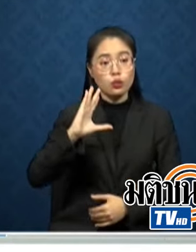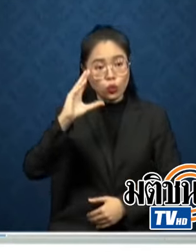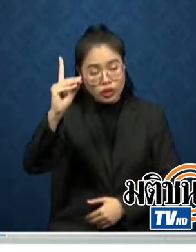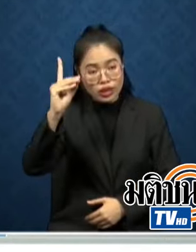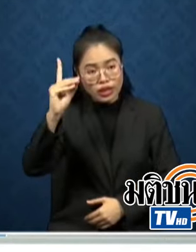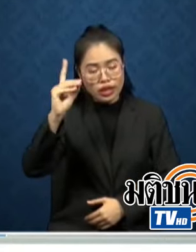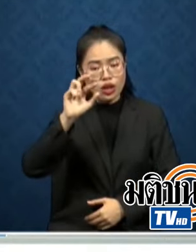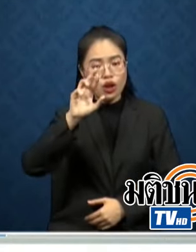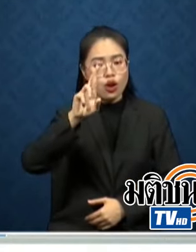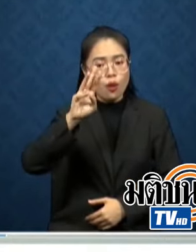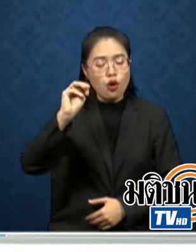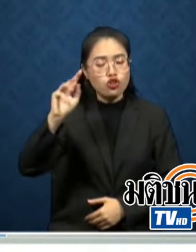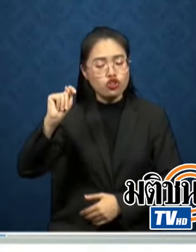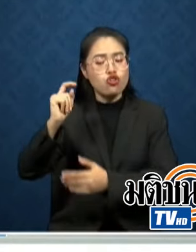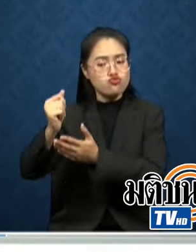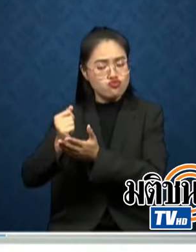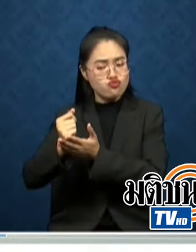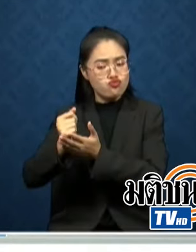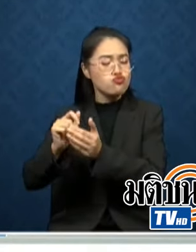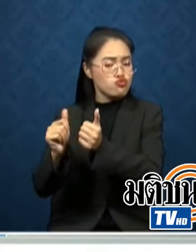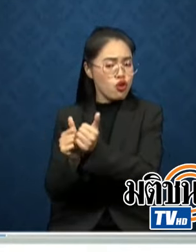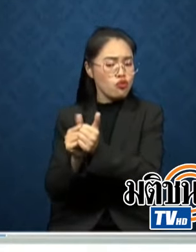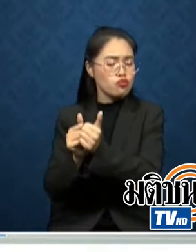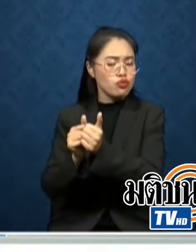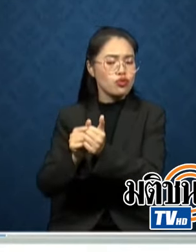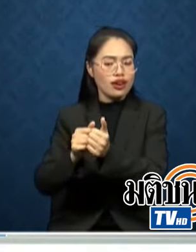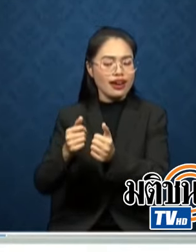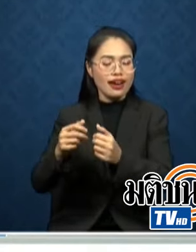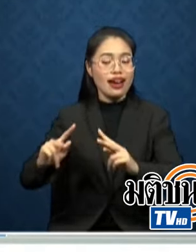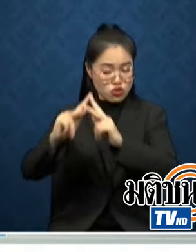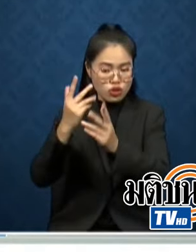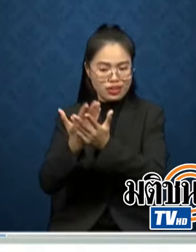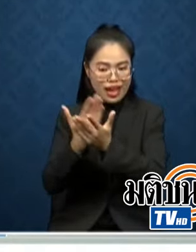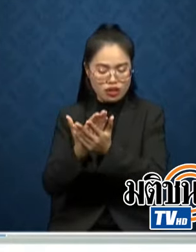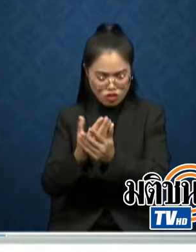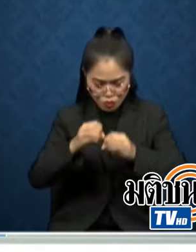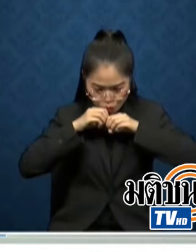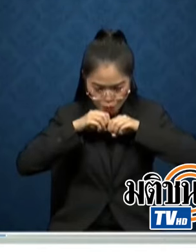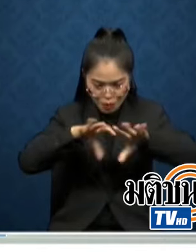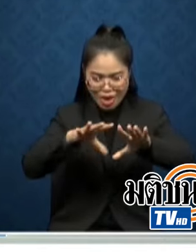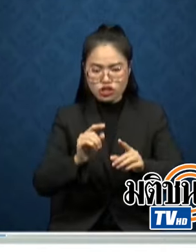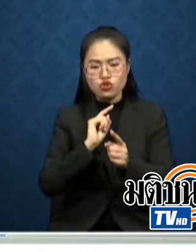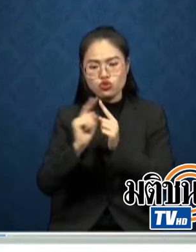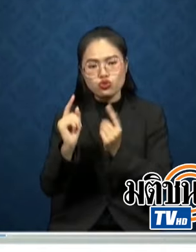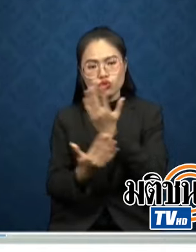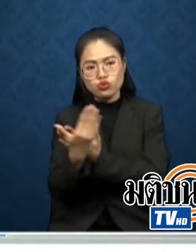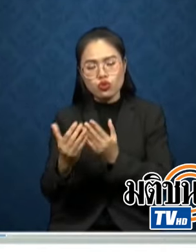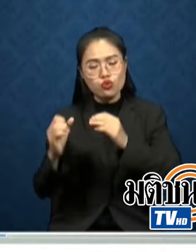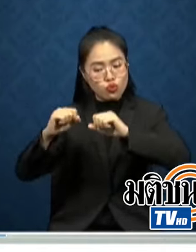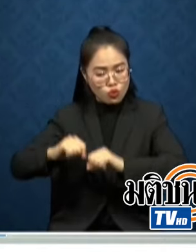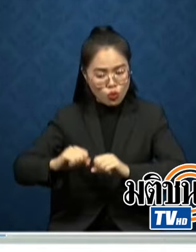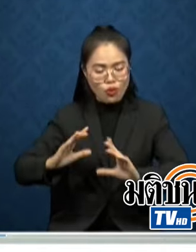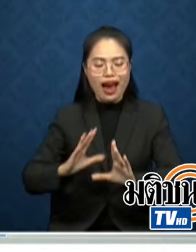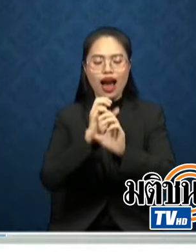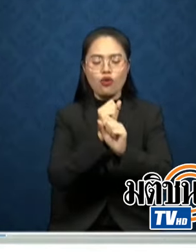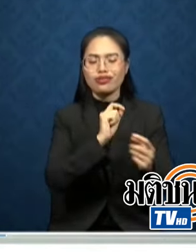ระทรวงการคลังก็จะแถลงถึงไทม์ไลน์ที่เราไปรับฟังความคิดเห็นมาแล้วก็เมื่อไหร่ที่เราจะได้เห็นนโย